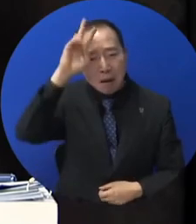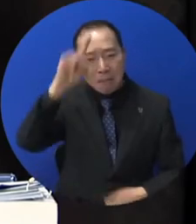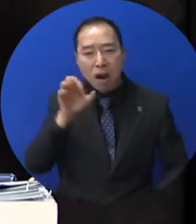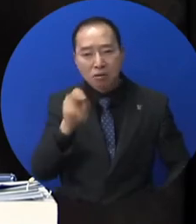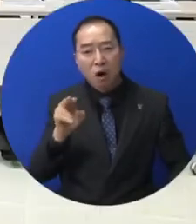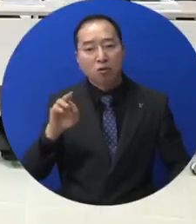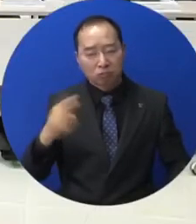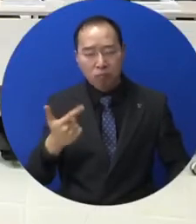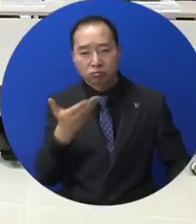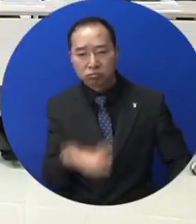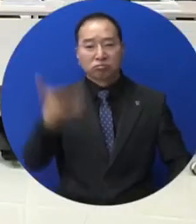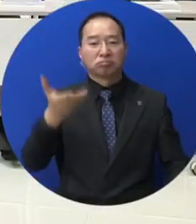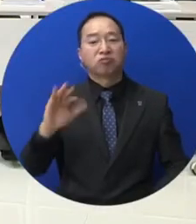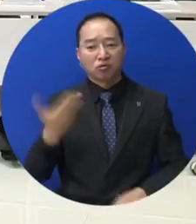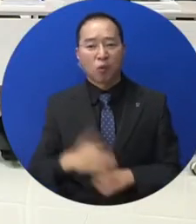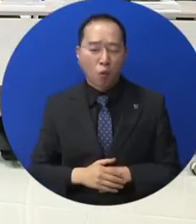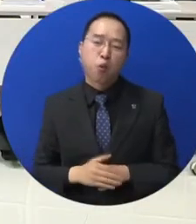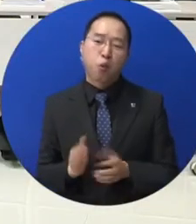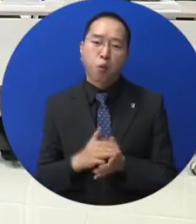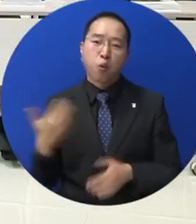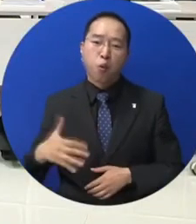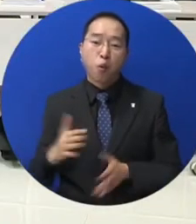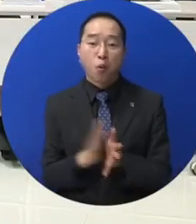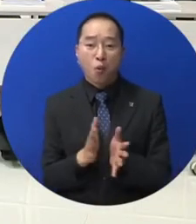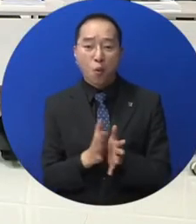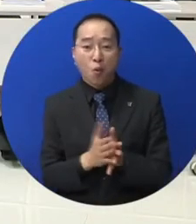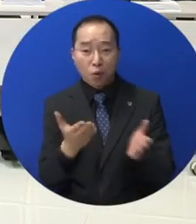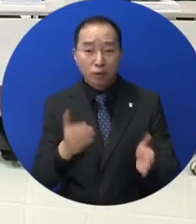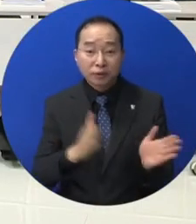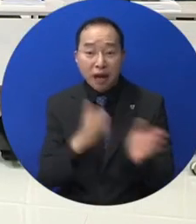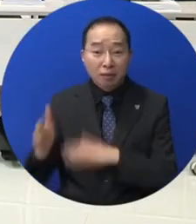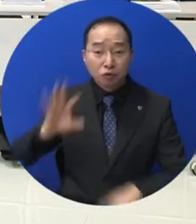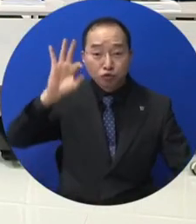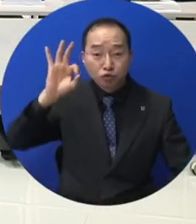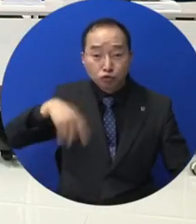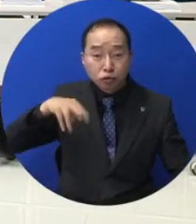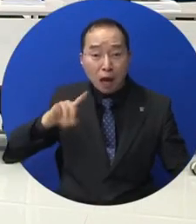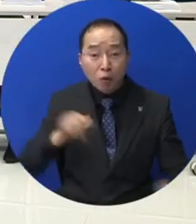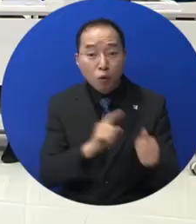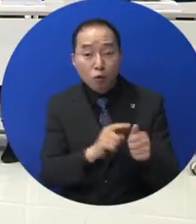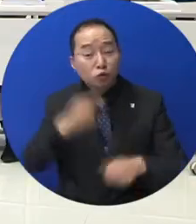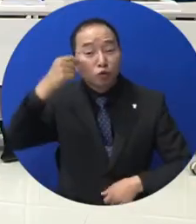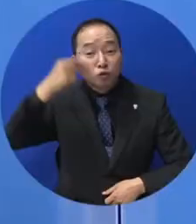한번 보내주실까요? 자, 우상호 후보에게 눈물이란.